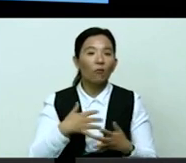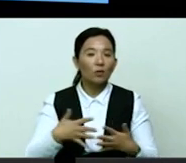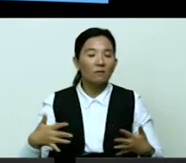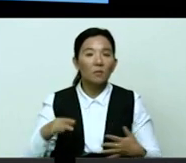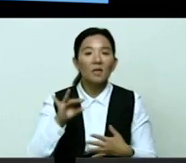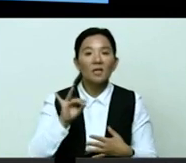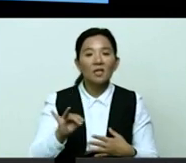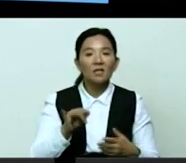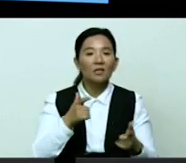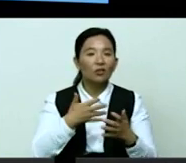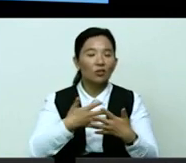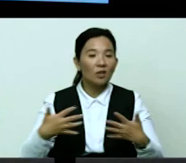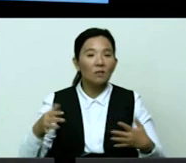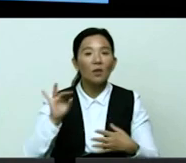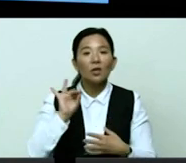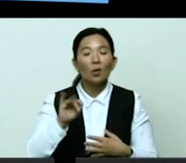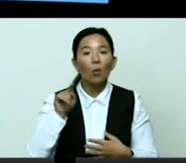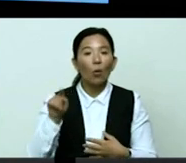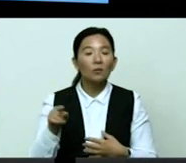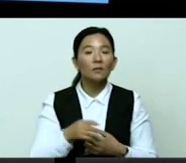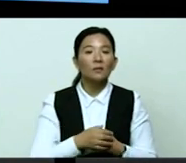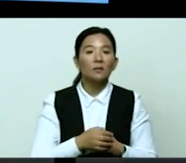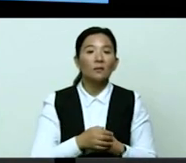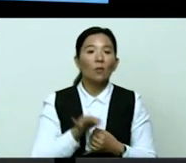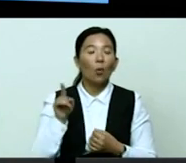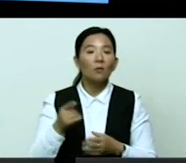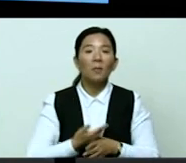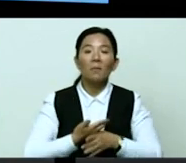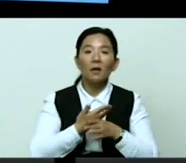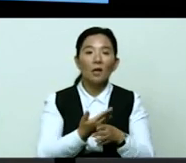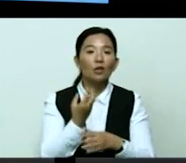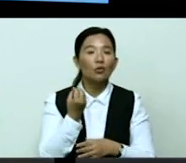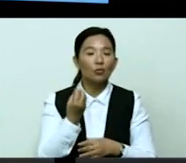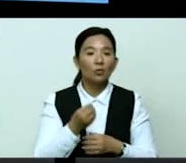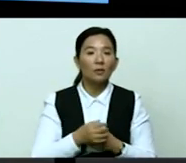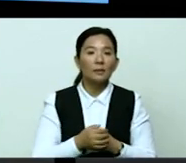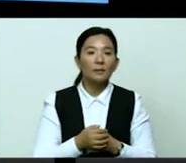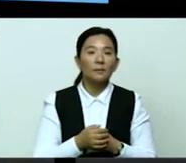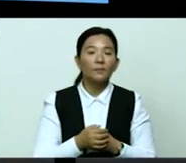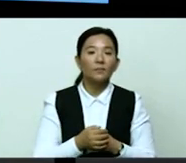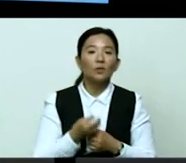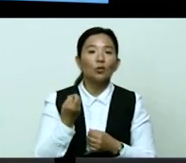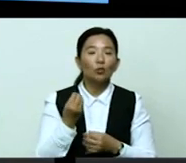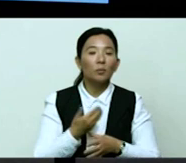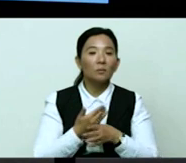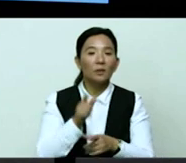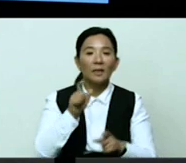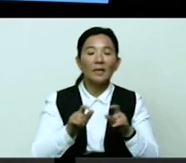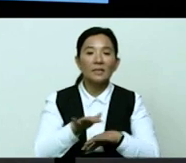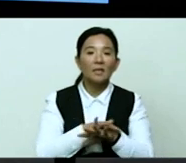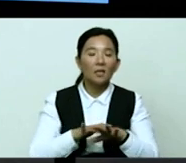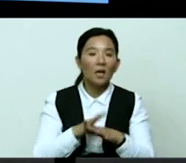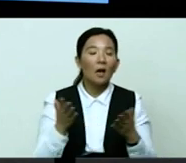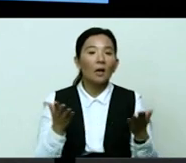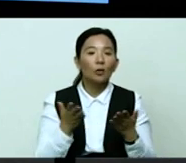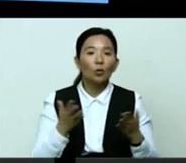и снаряжением, и он помогал еще, значит, населению,